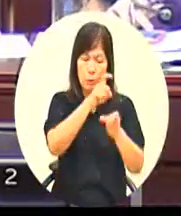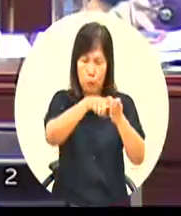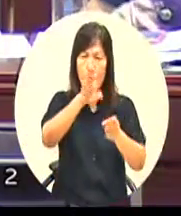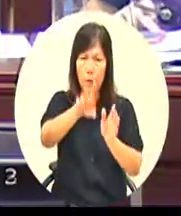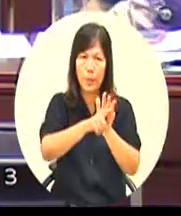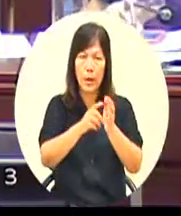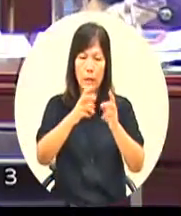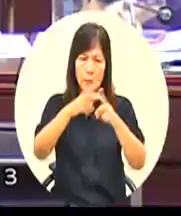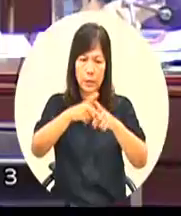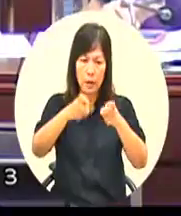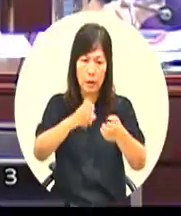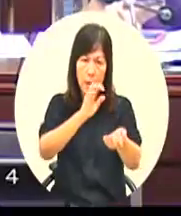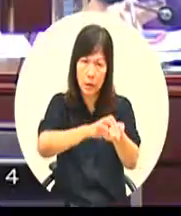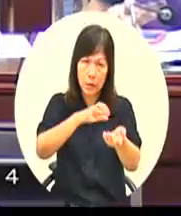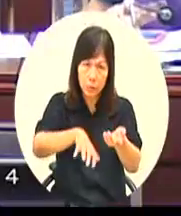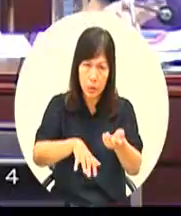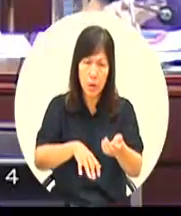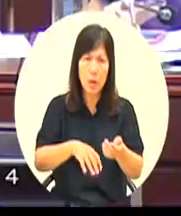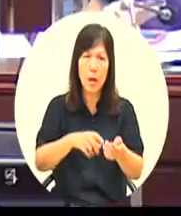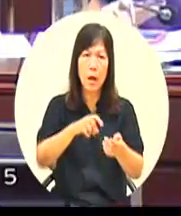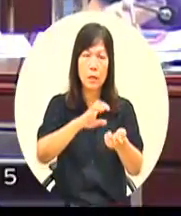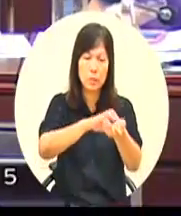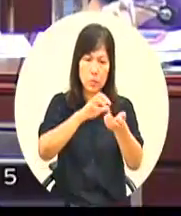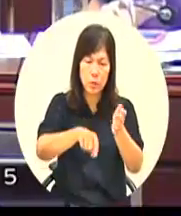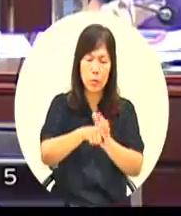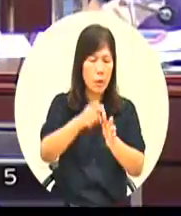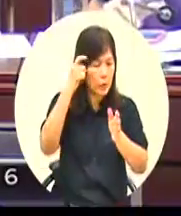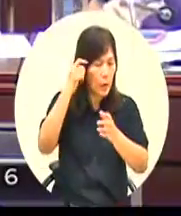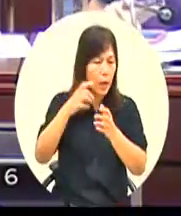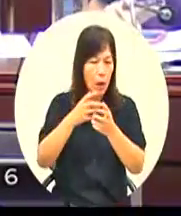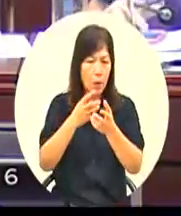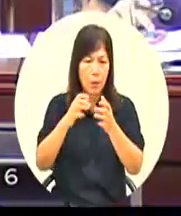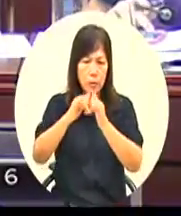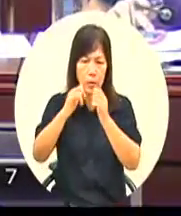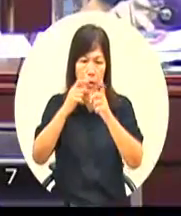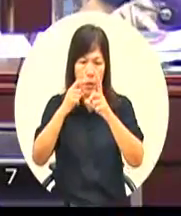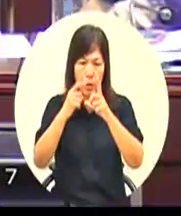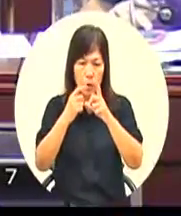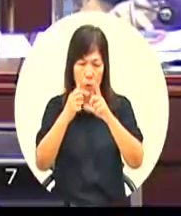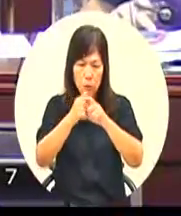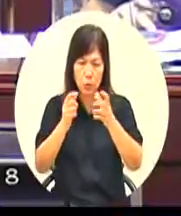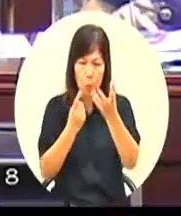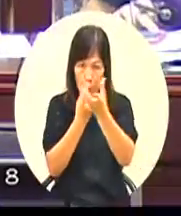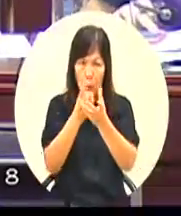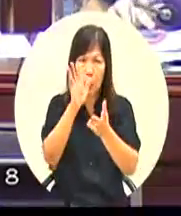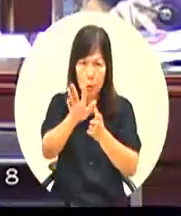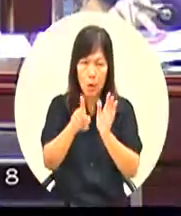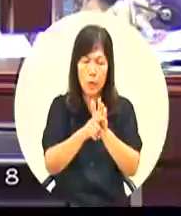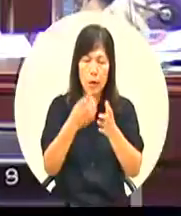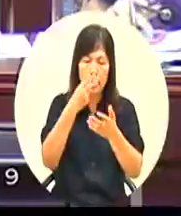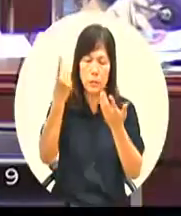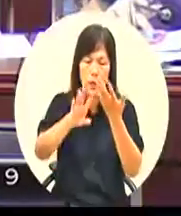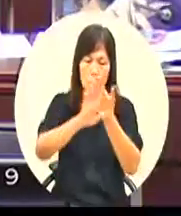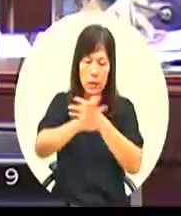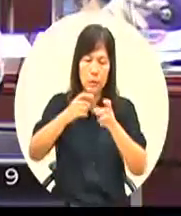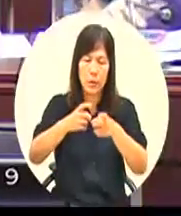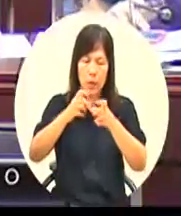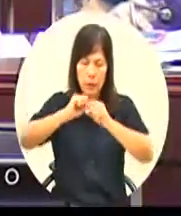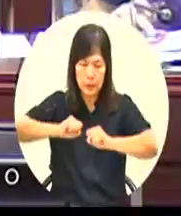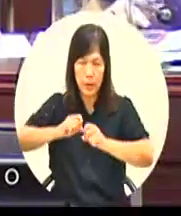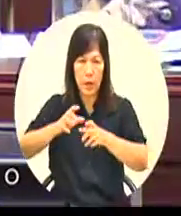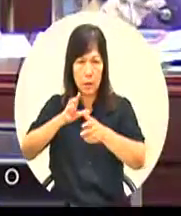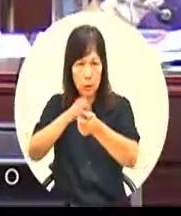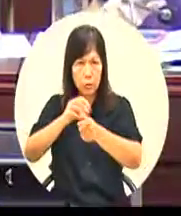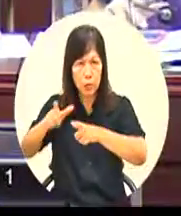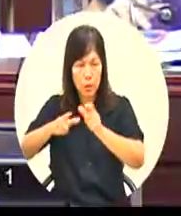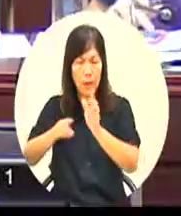医院，而且这个医院呢愿意走入社区跟走入学校，才能够结合一个外加的健康学员，把它成为一个健